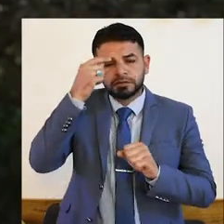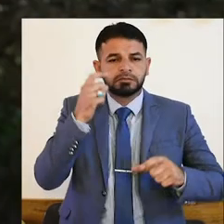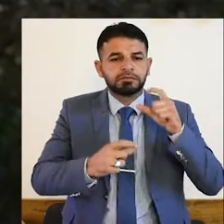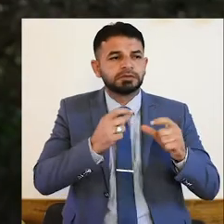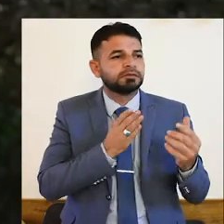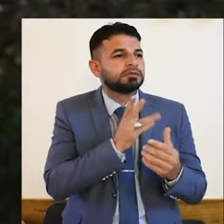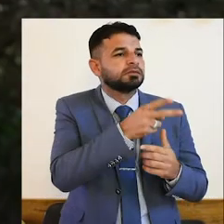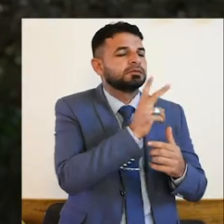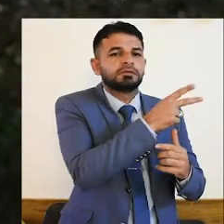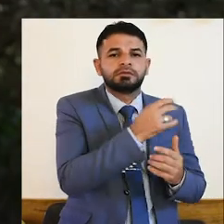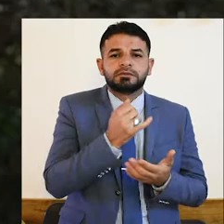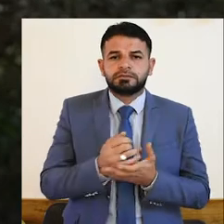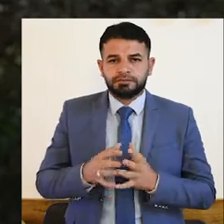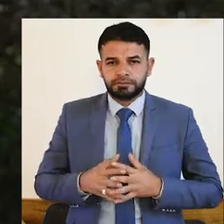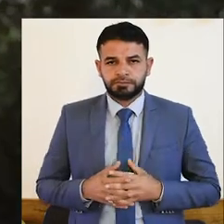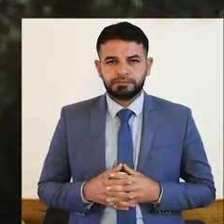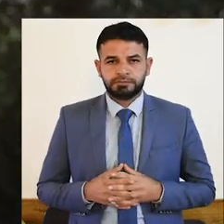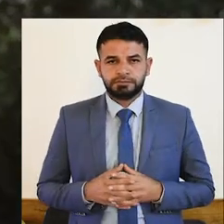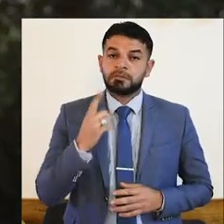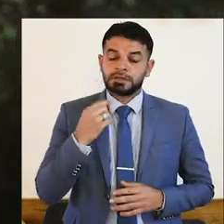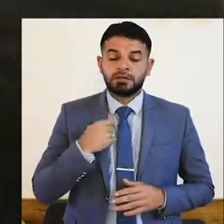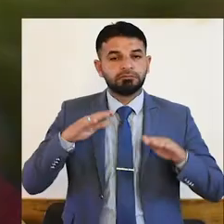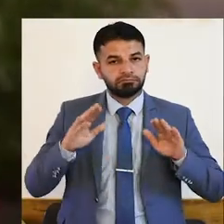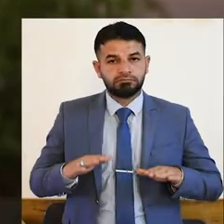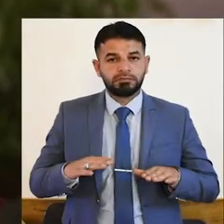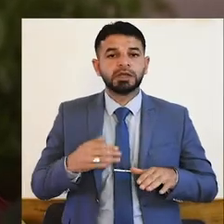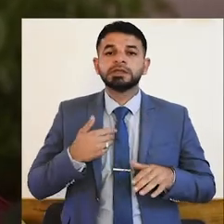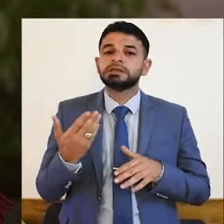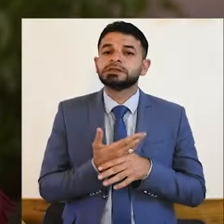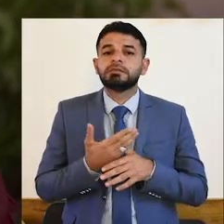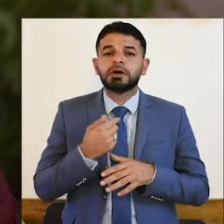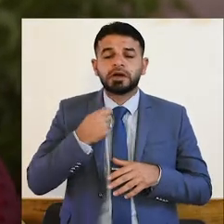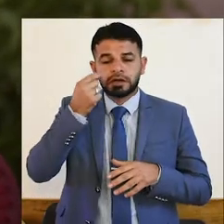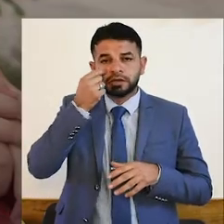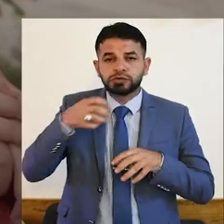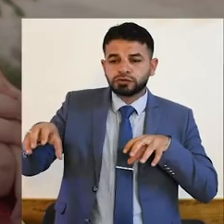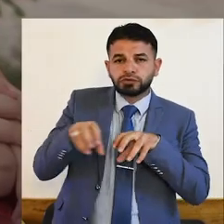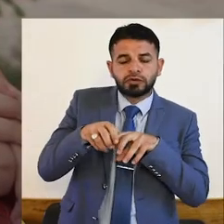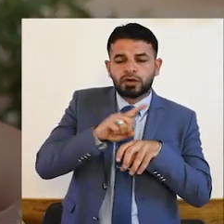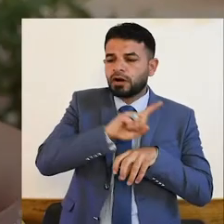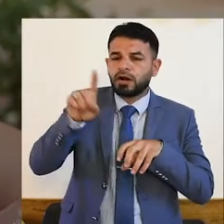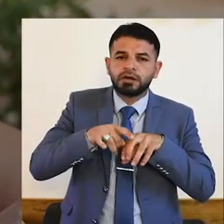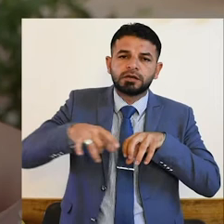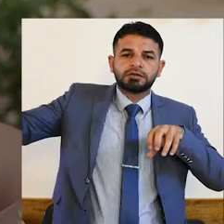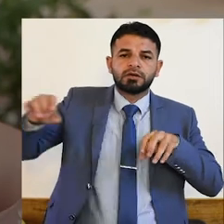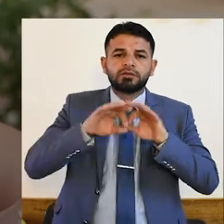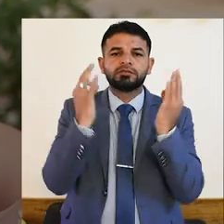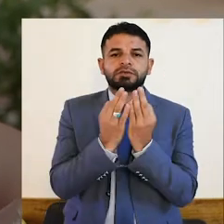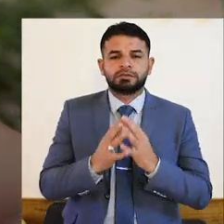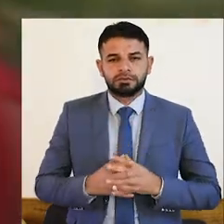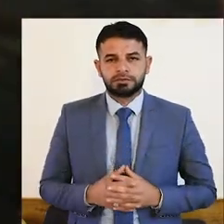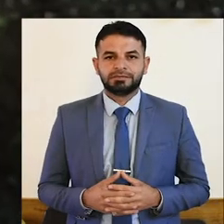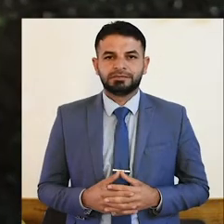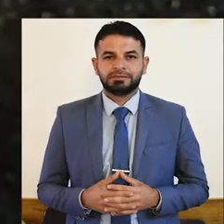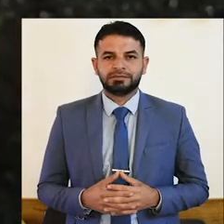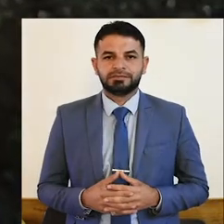نوي يان ألو غور كردني باركان يان لبانكا كان. بس احنا باقين لان احنا جزء لا يتجزأ من هذا